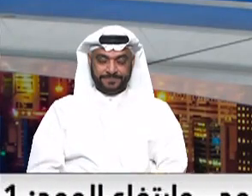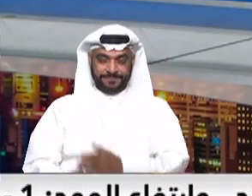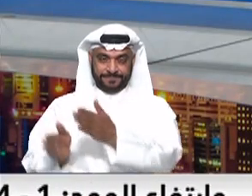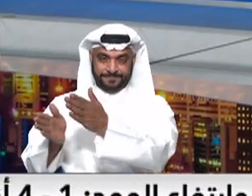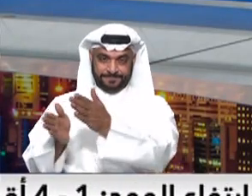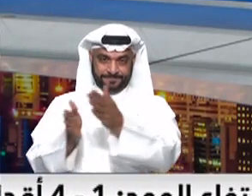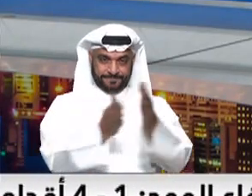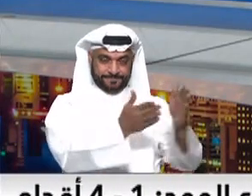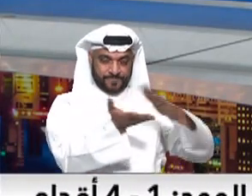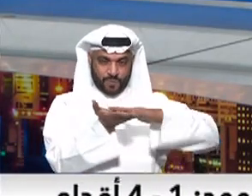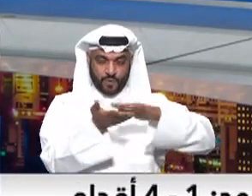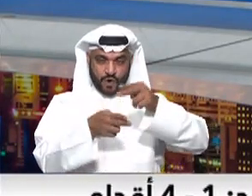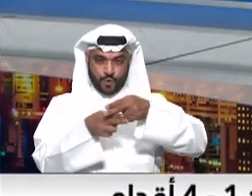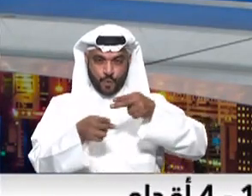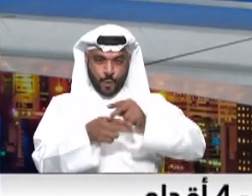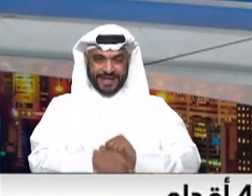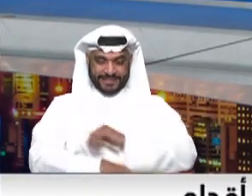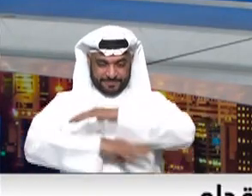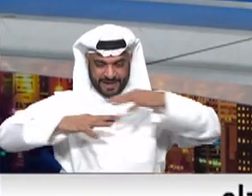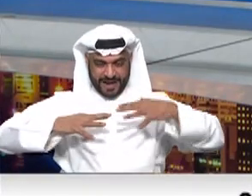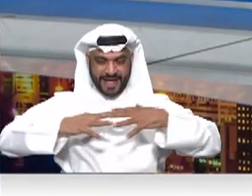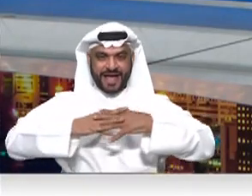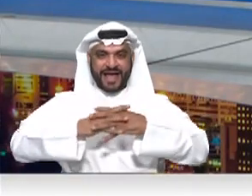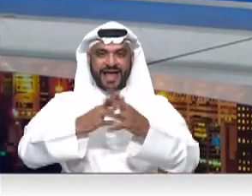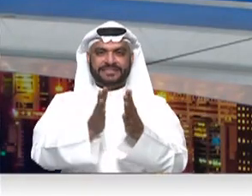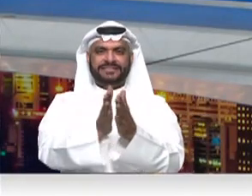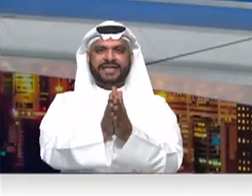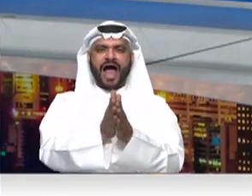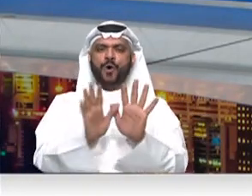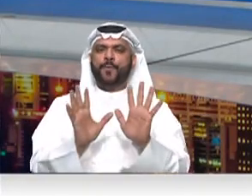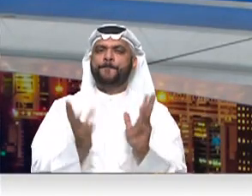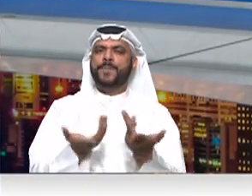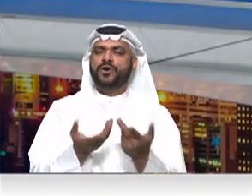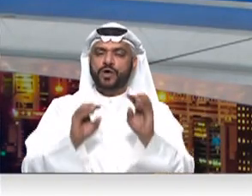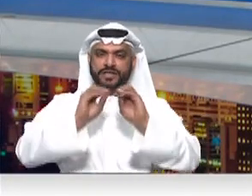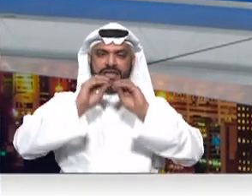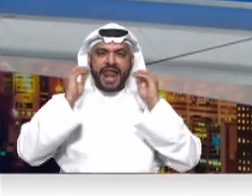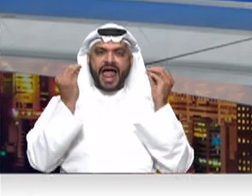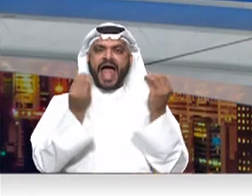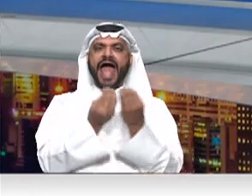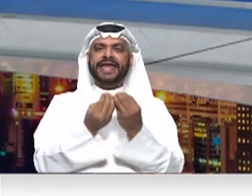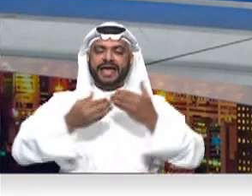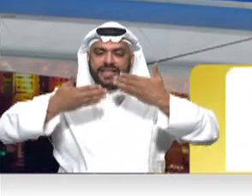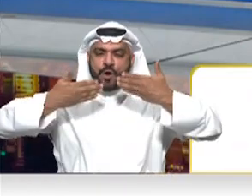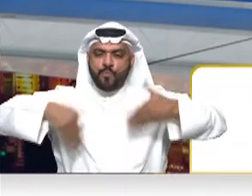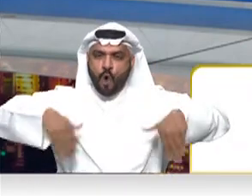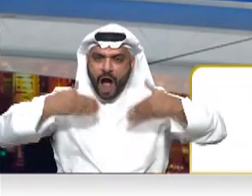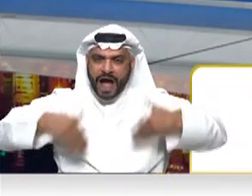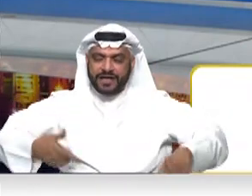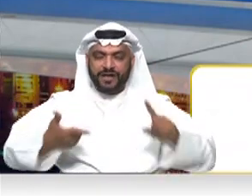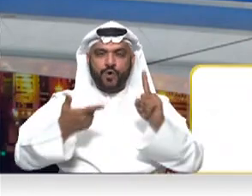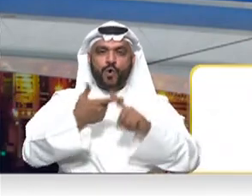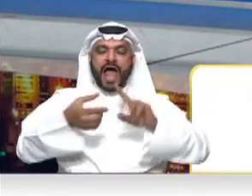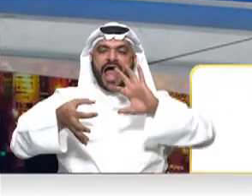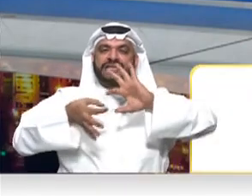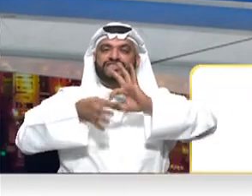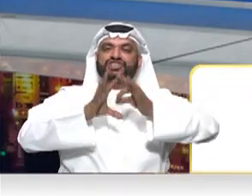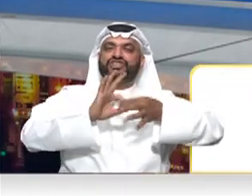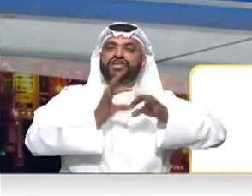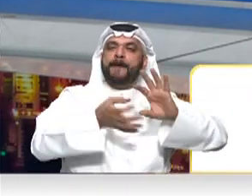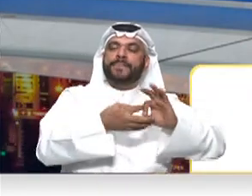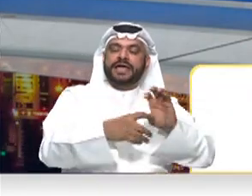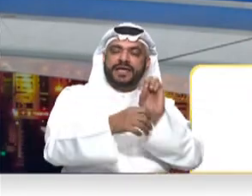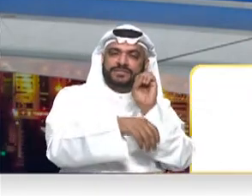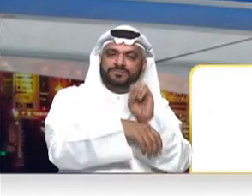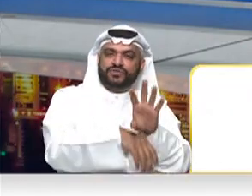نبقى محليا وبتعاون استراتيجي بين الهيئة العامة لشؤون ذوي الإعاقة وجمعية البناء البشري،